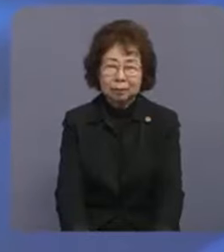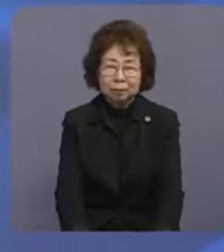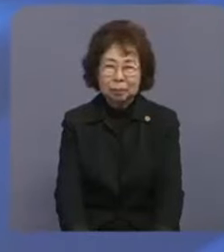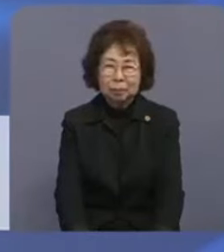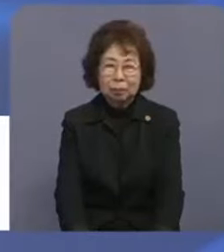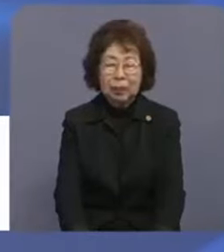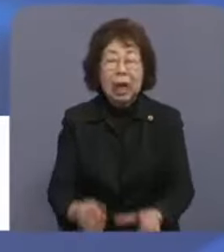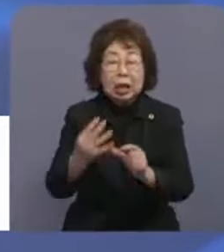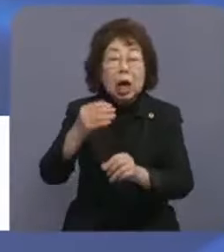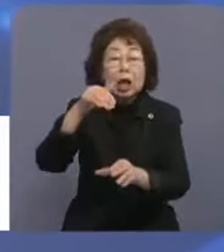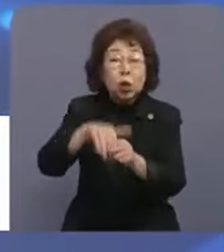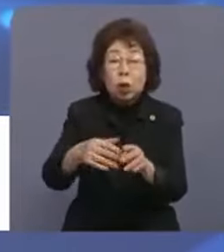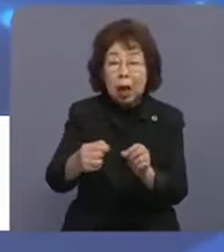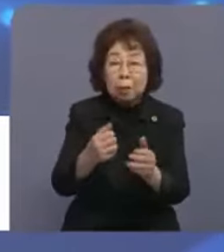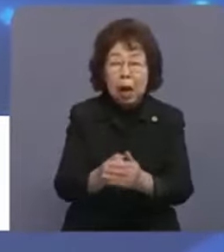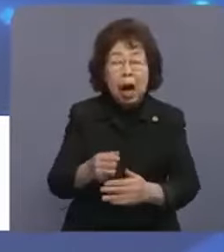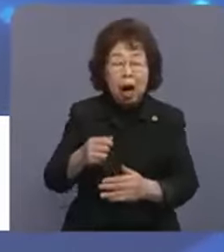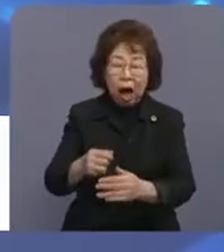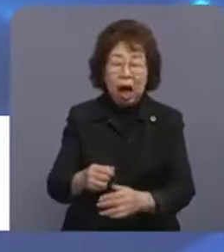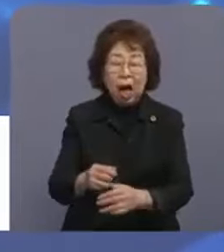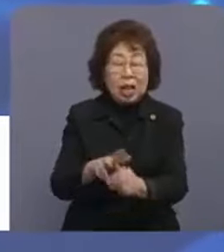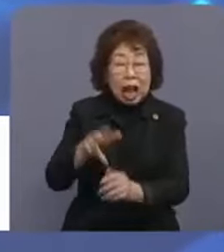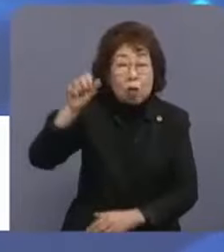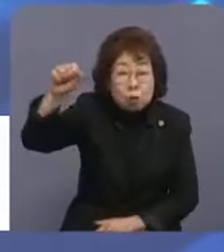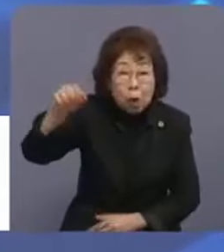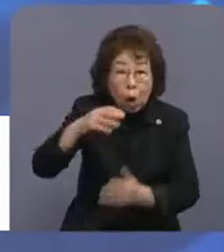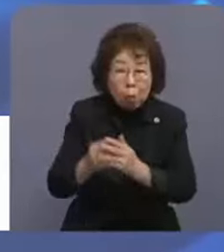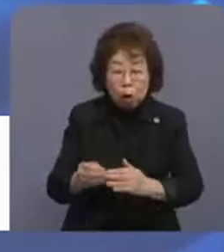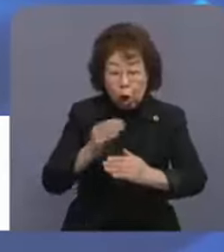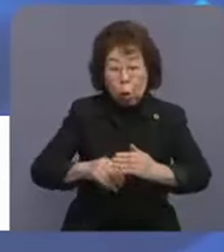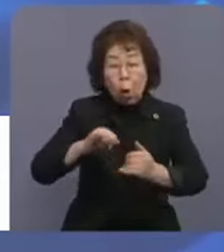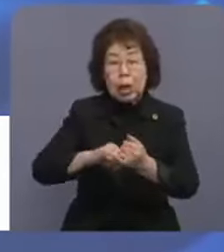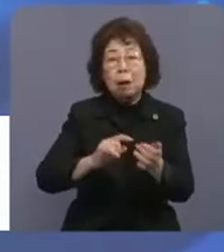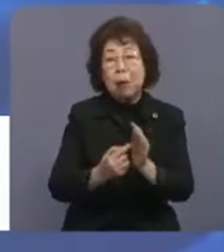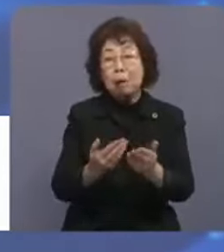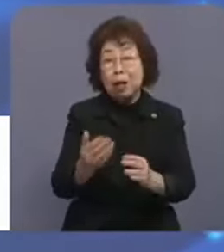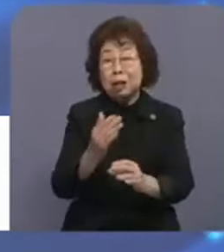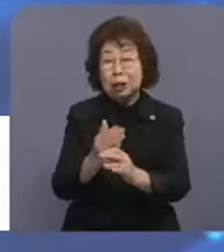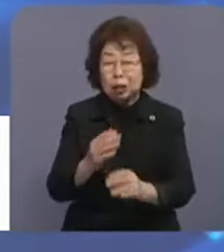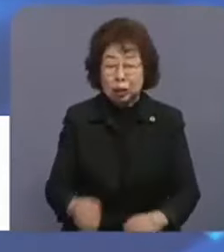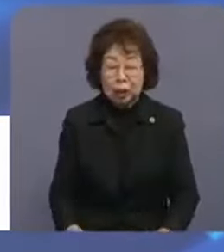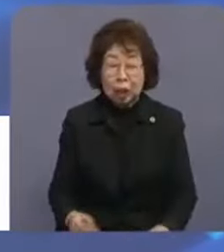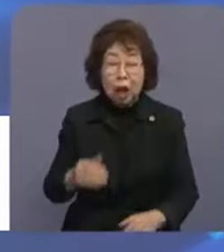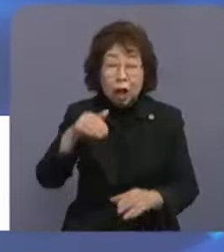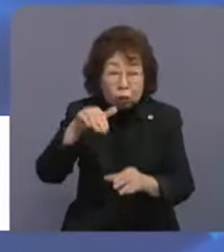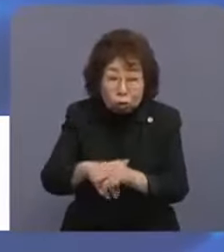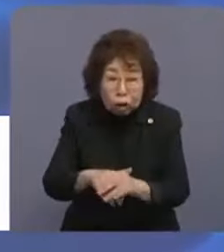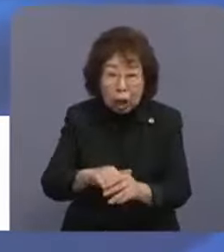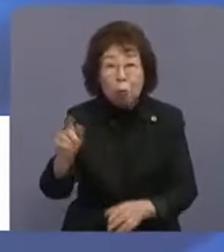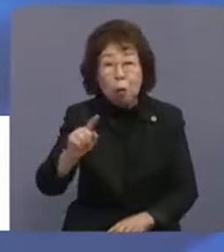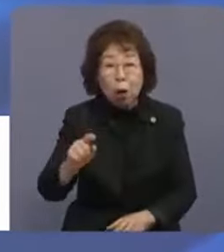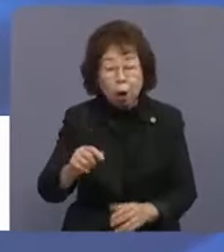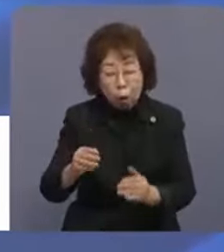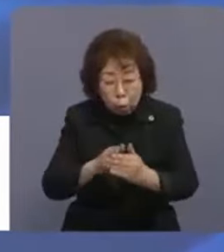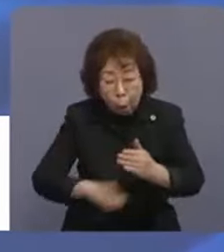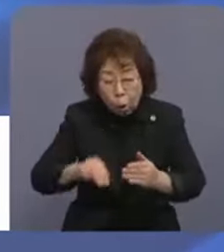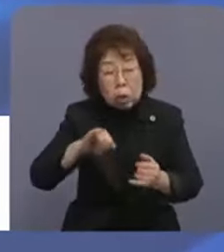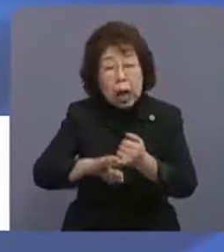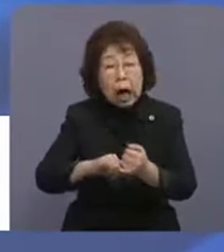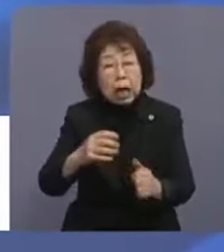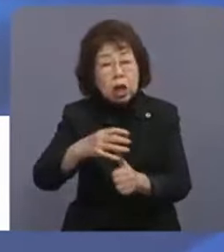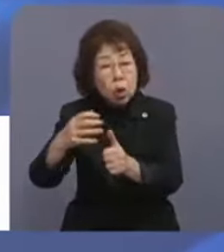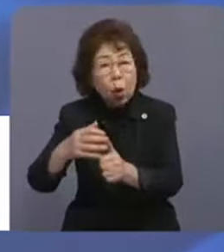네, 이번 4월 총선을 앞두고 각당 예비 후보들이 앞다퉈 공약을 발표하고 있습니다. 유권자들은 이런 공약이 선거용에